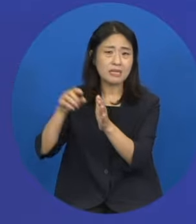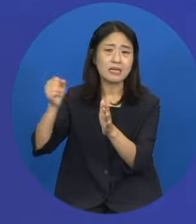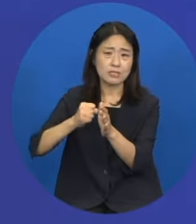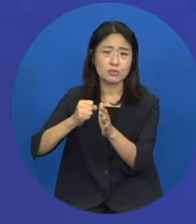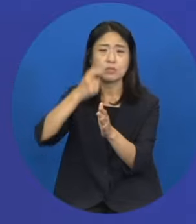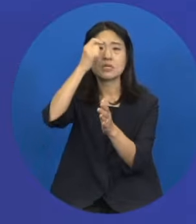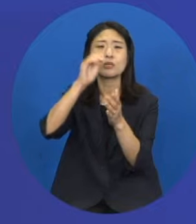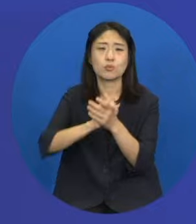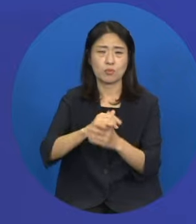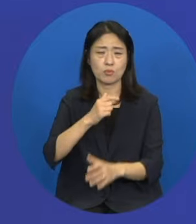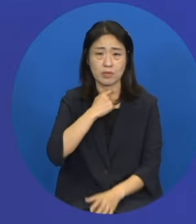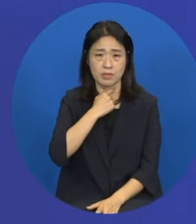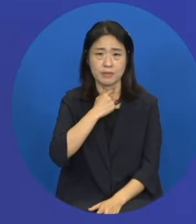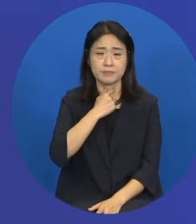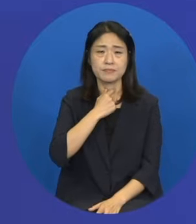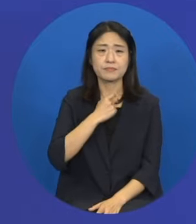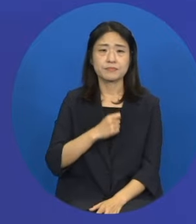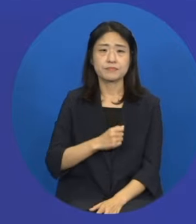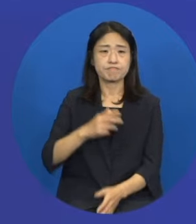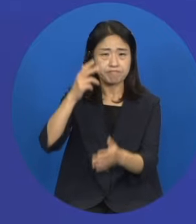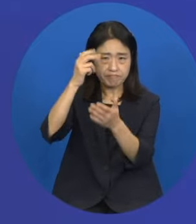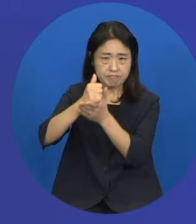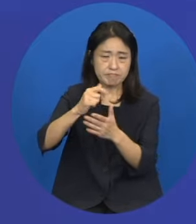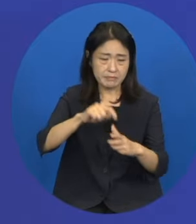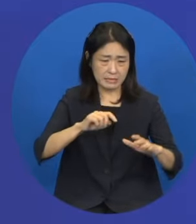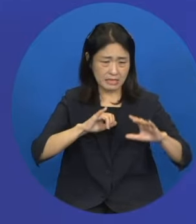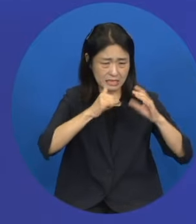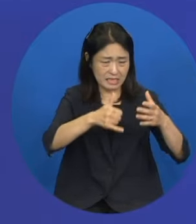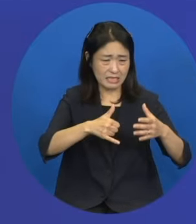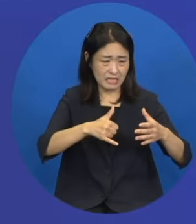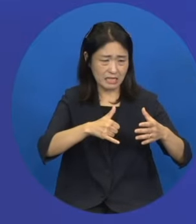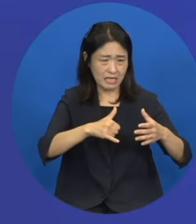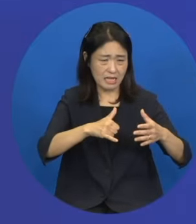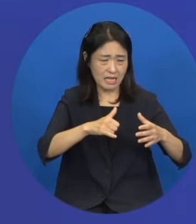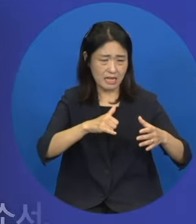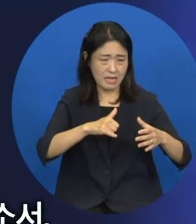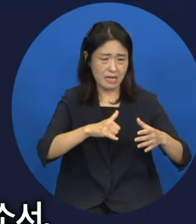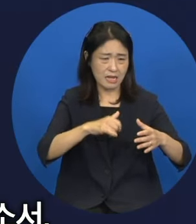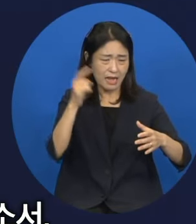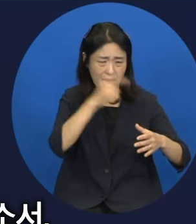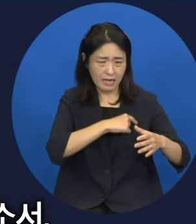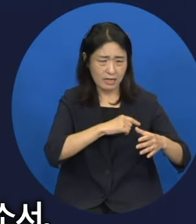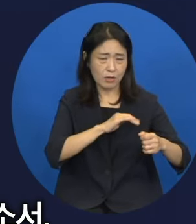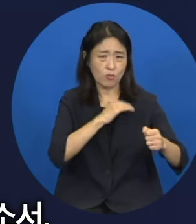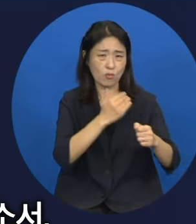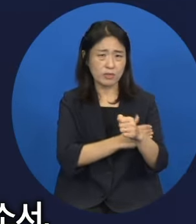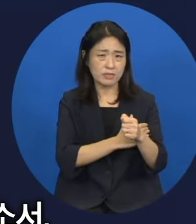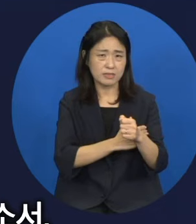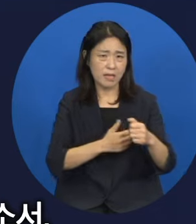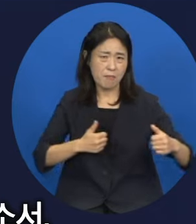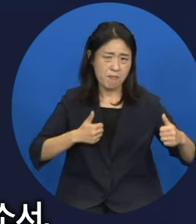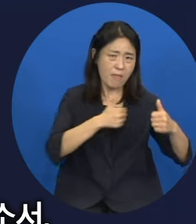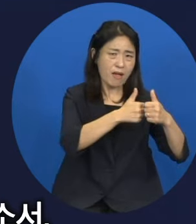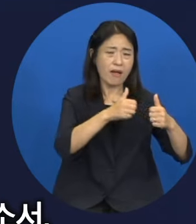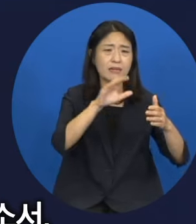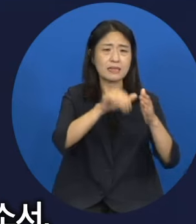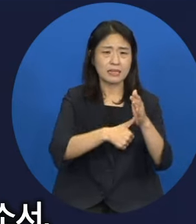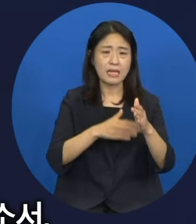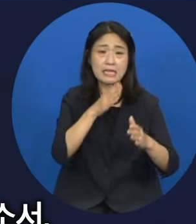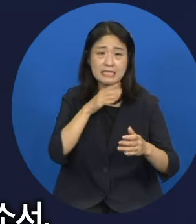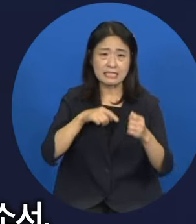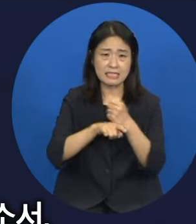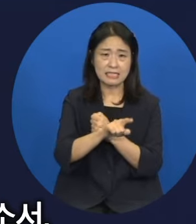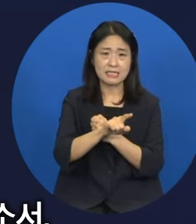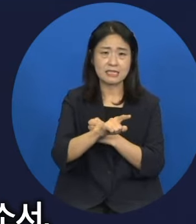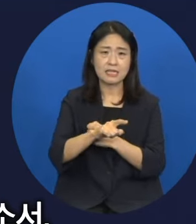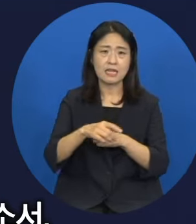좋겠습니다. 주님, 세상의 악한 권세에 맞설 때에 진리를 담대하게 전할 수